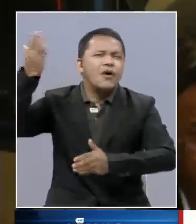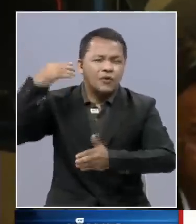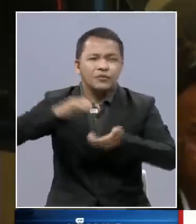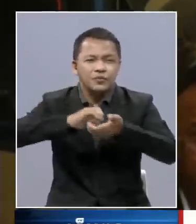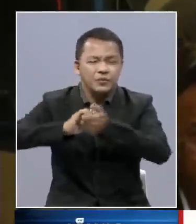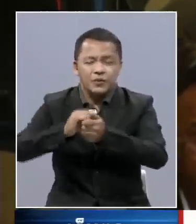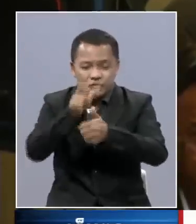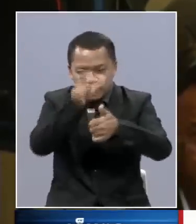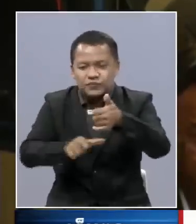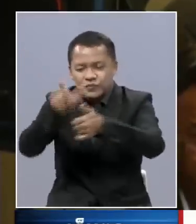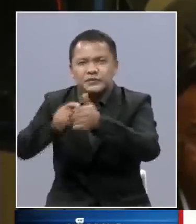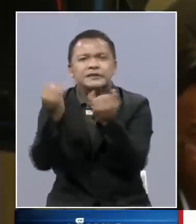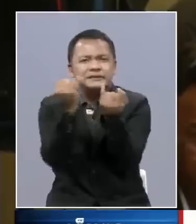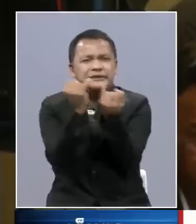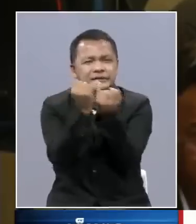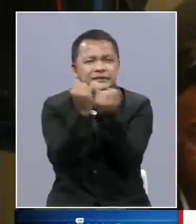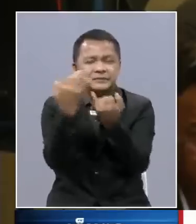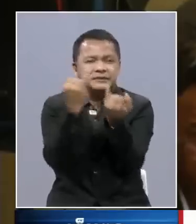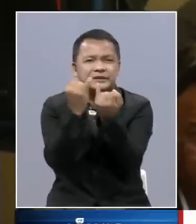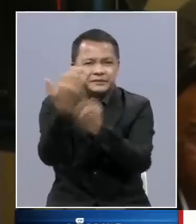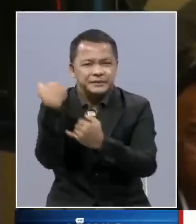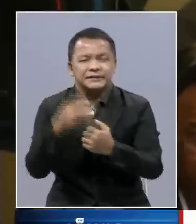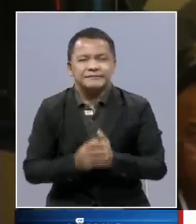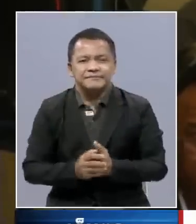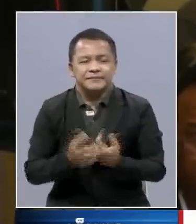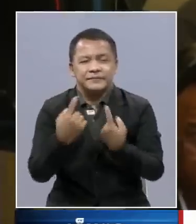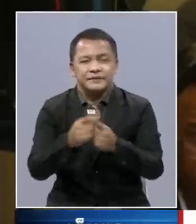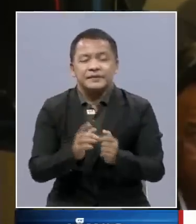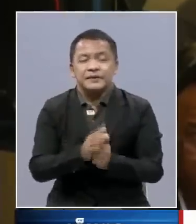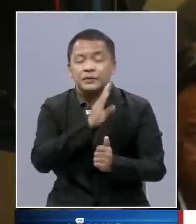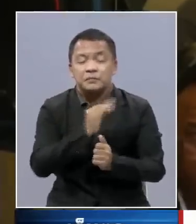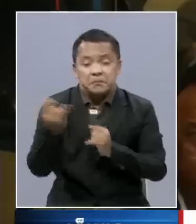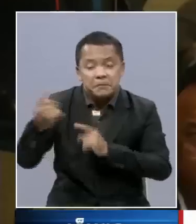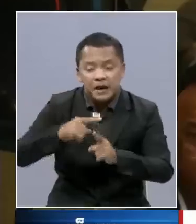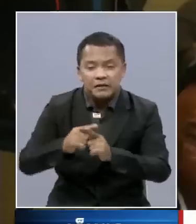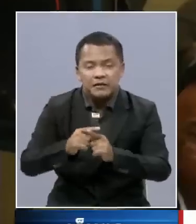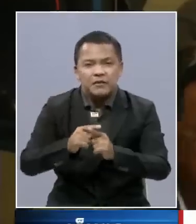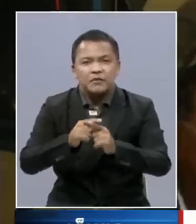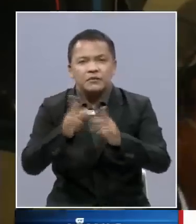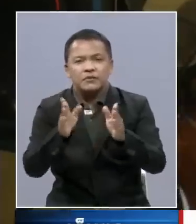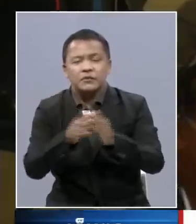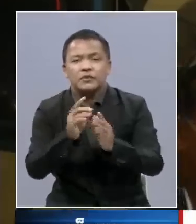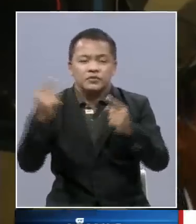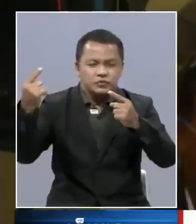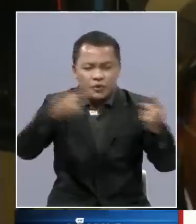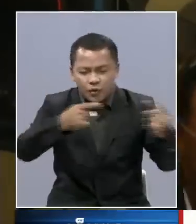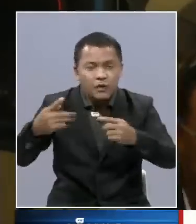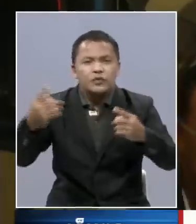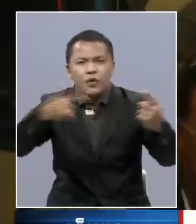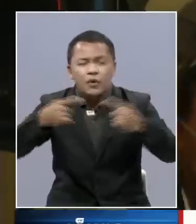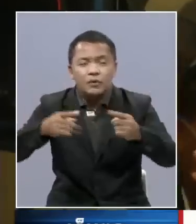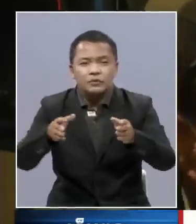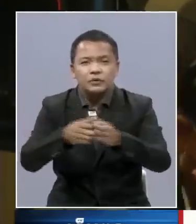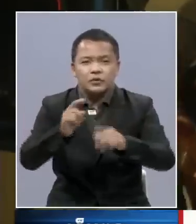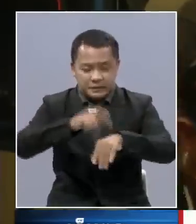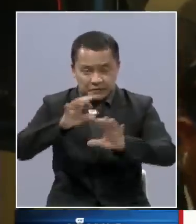แล้วแต่ละคนก็สนิทคุ้นเคยกันเป็นอย่างดีนะฮะการที่มาออกกระแสของการทะเลาะเบาะแว้งกัน ในช่